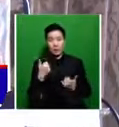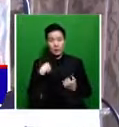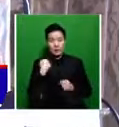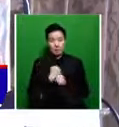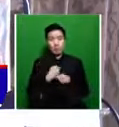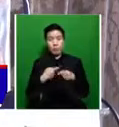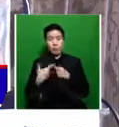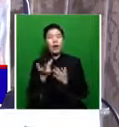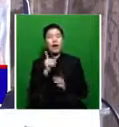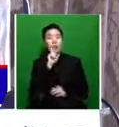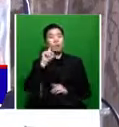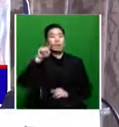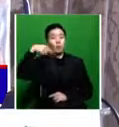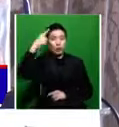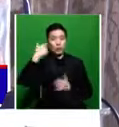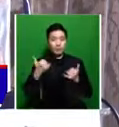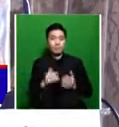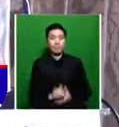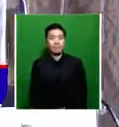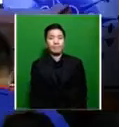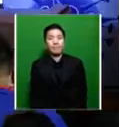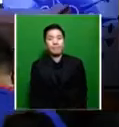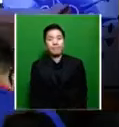มีภารกิจต่อเชิญค่ะ